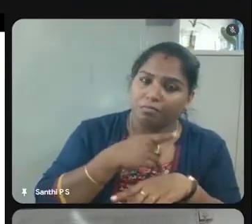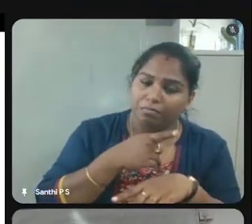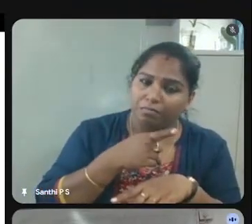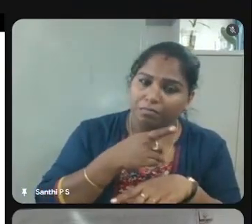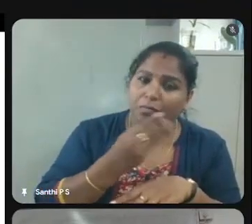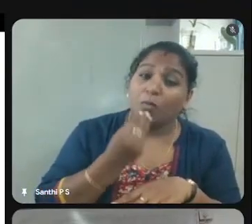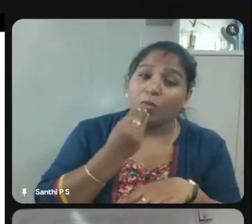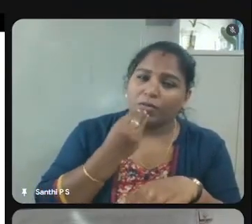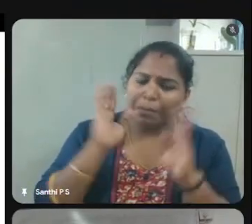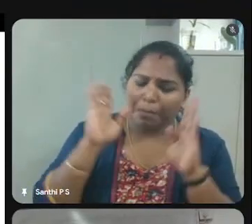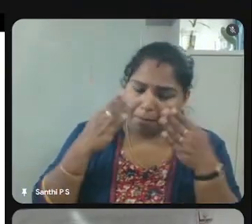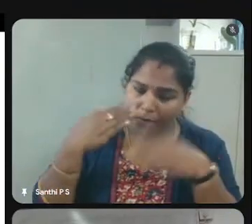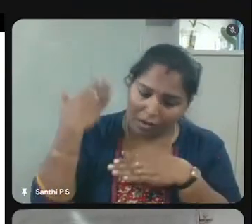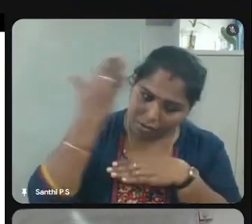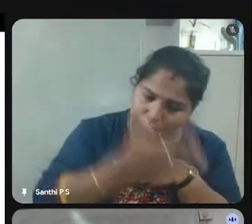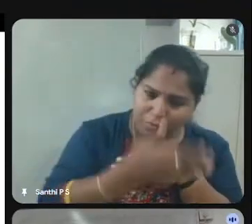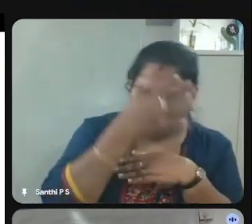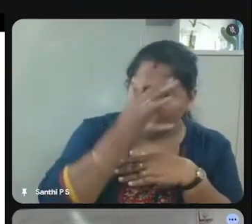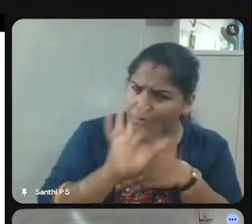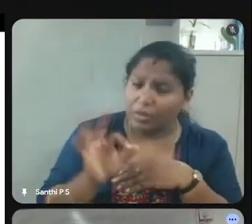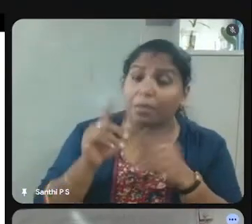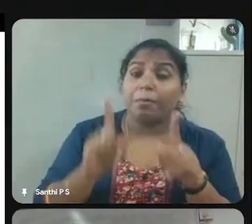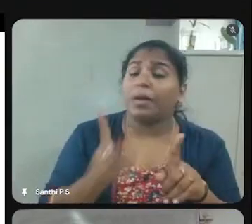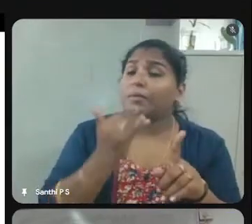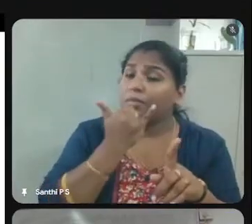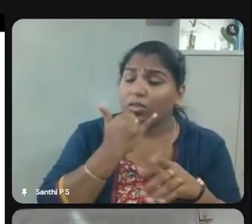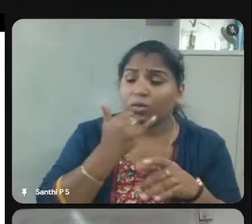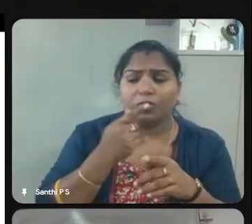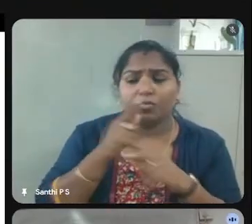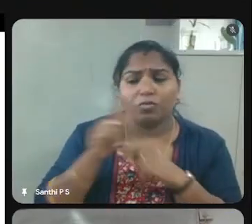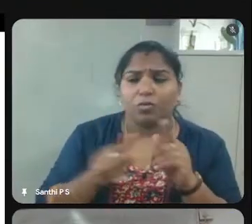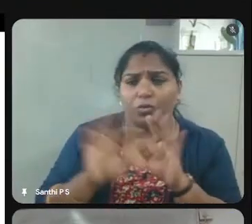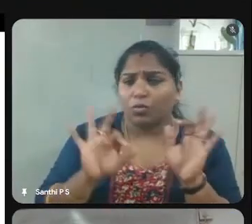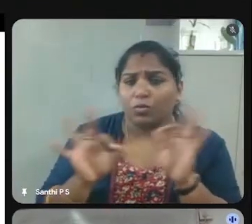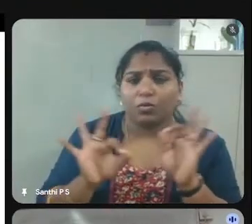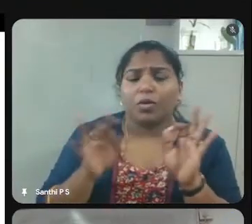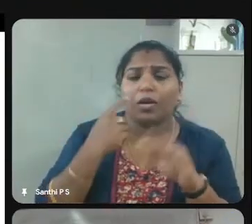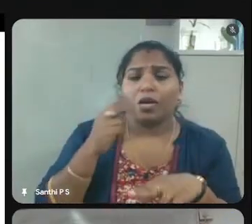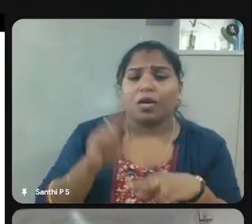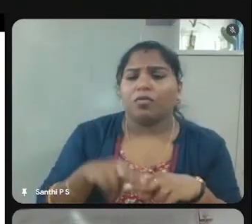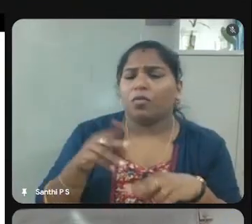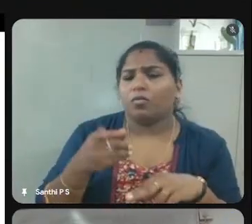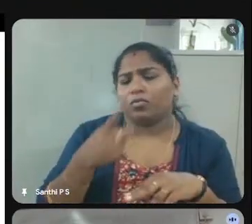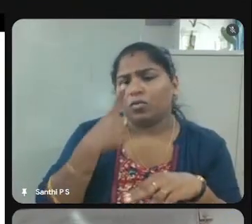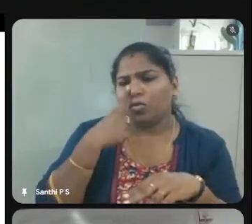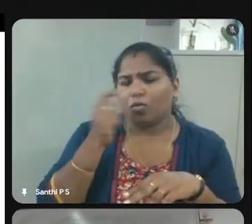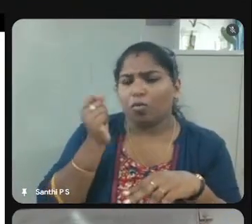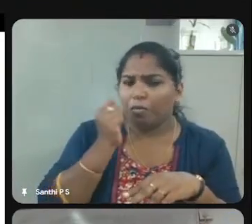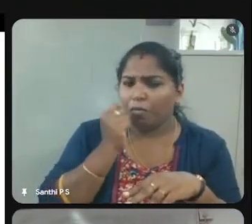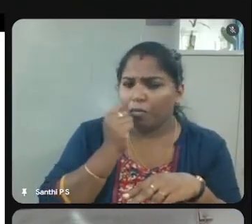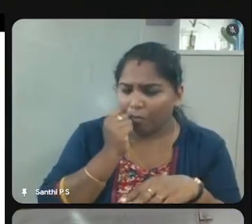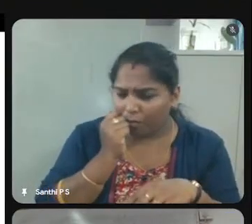ഇത് അവൻ ചെയ്യുന്ന കാര്യം തെറ്റ് വന്നാൽ ഞാൻ പറയാൻ പാടില്ല. പറഞ്ഞ ഉമ്മയ്ക്ക് വേണ്ടിയിട്ടാണ് ഞാൻ ഇതെല്ലാം ചെയ്യുന്നത്, ഉമ്മ പറഞ്ഞതാണ് ഞാൻ